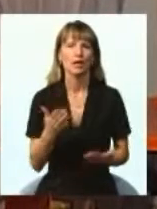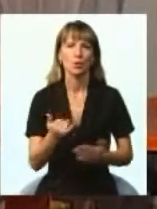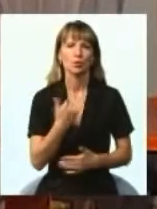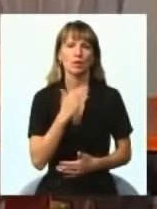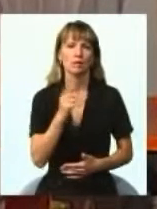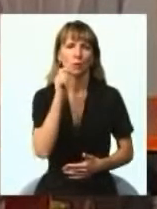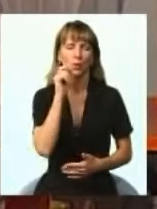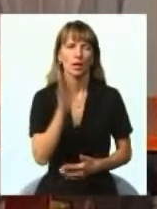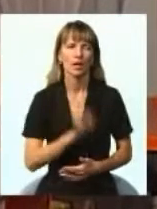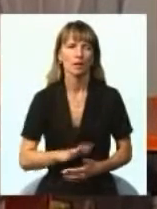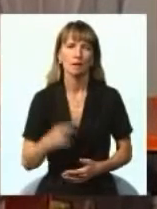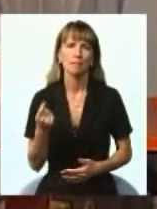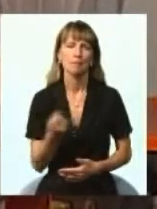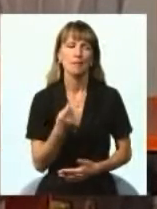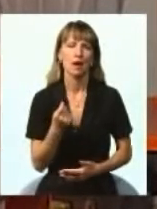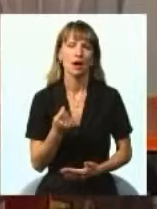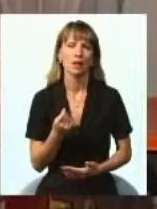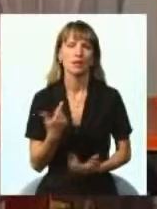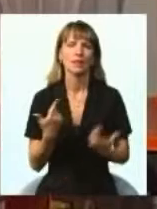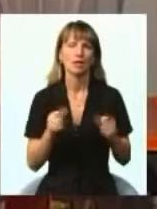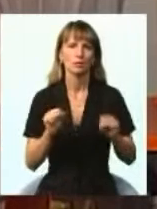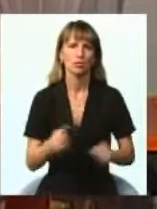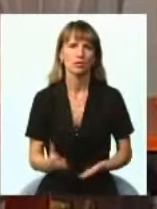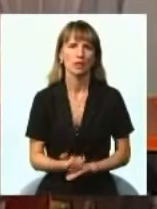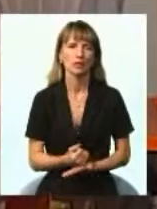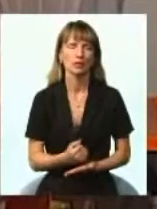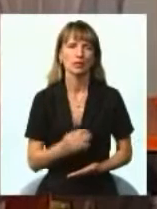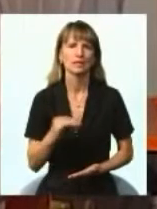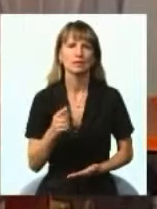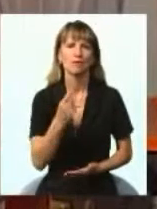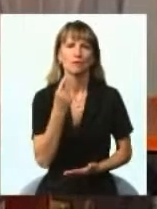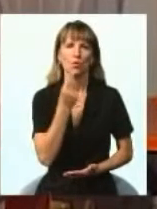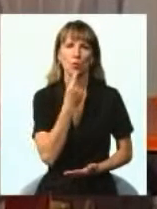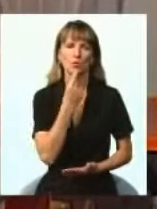Україні мало де можна знайти. Наприклад, зі смаком кокосу,